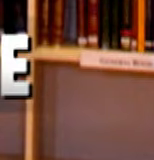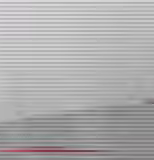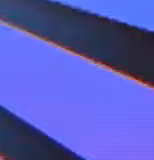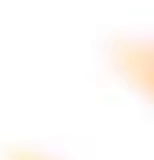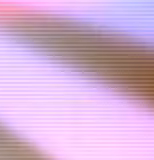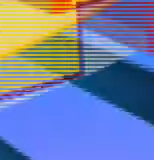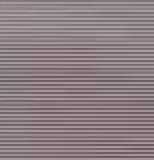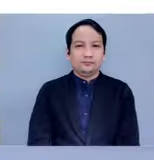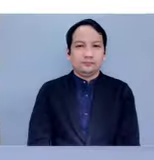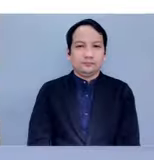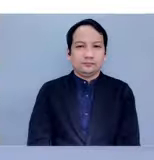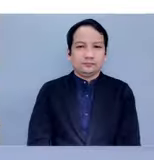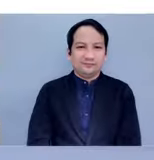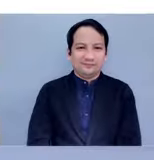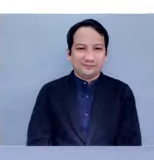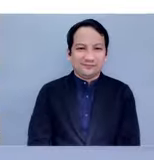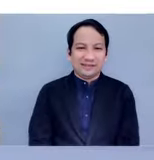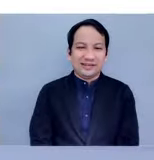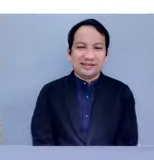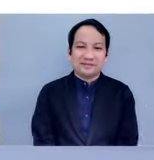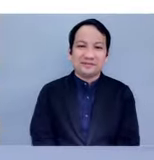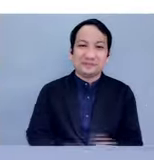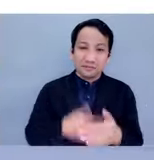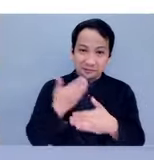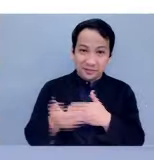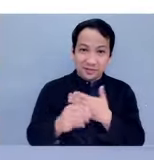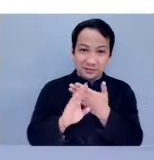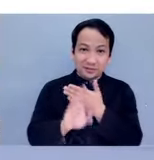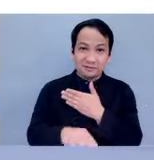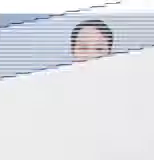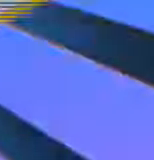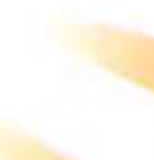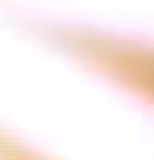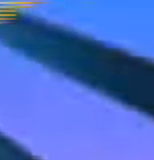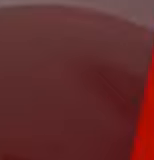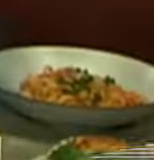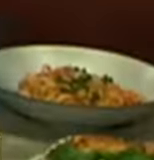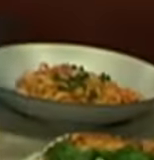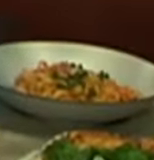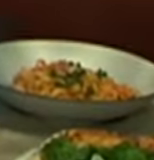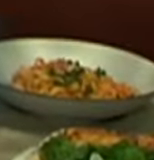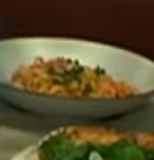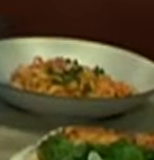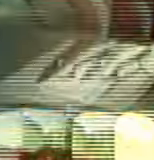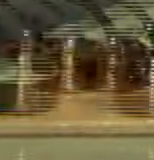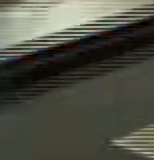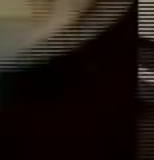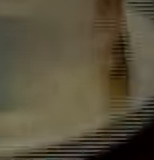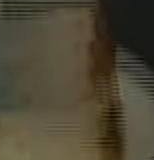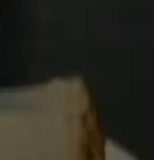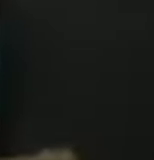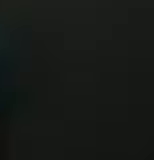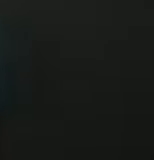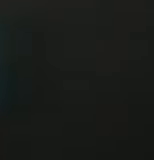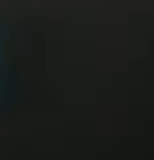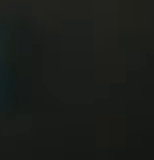Gusto ko, At sa aming pagbabalik, tatakamin tayo ng isa sa ating kapatid sa kanya naging food adventure sa Cebu.